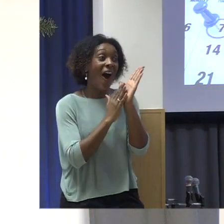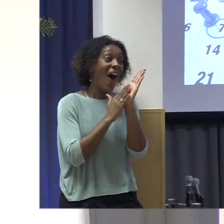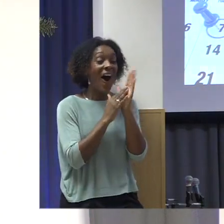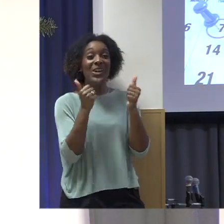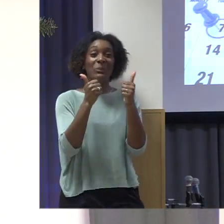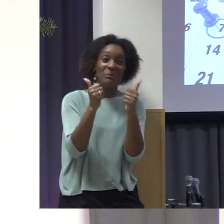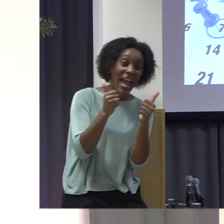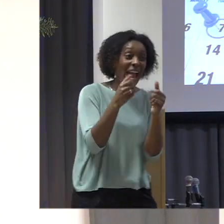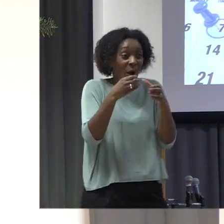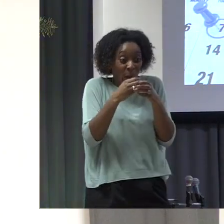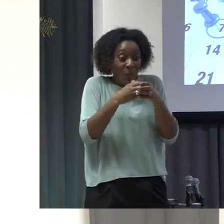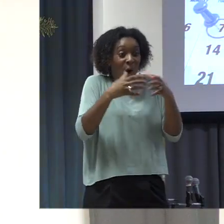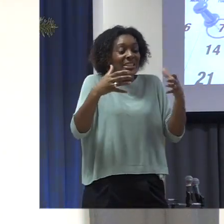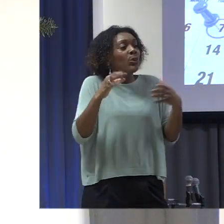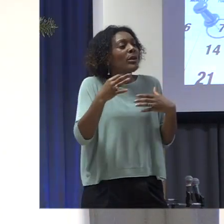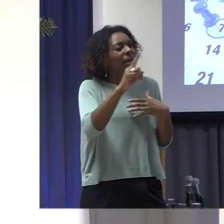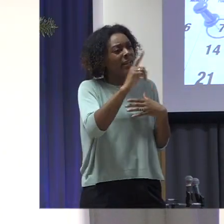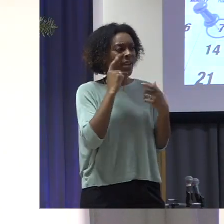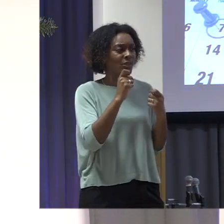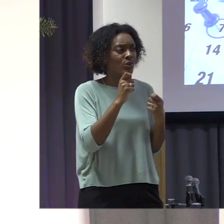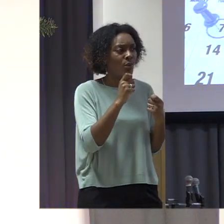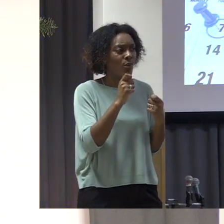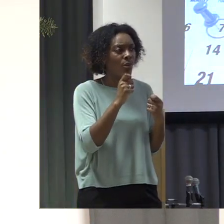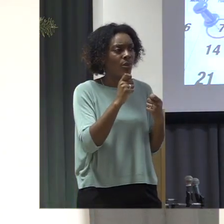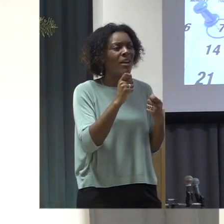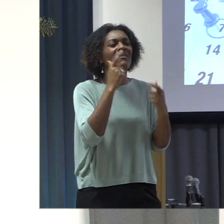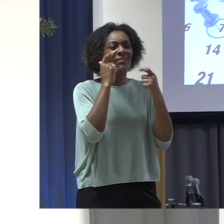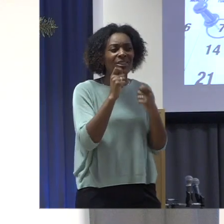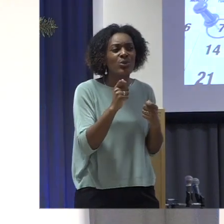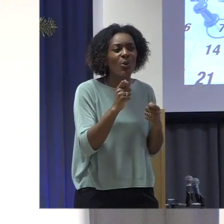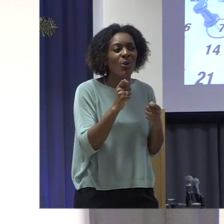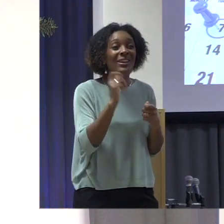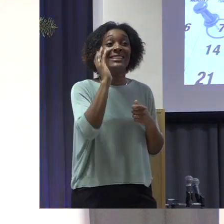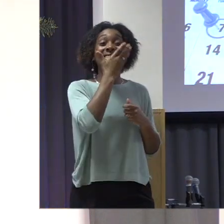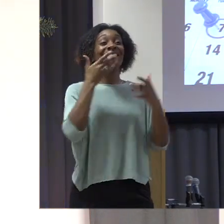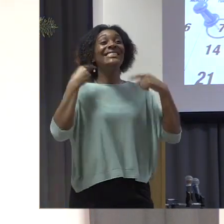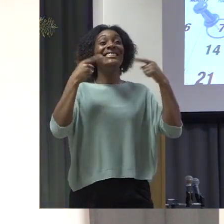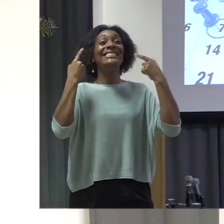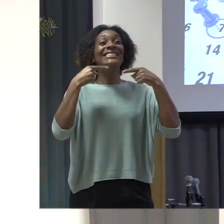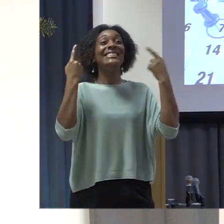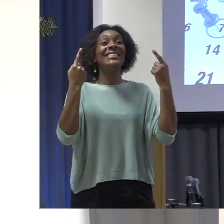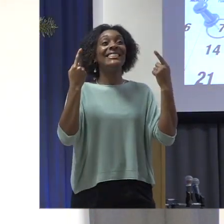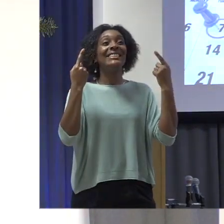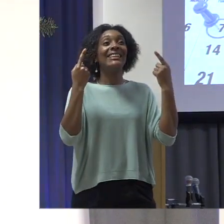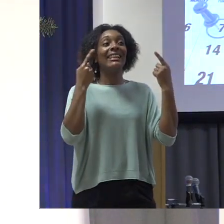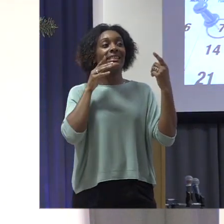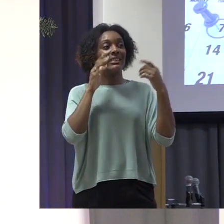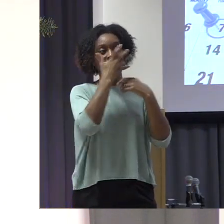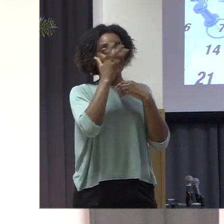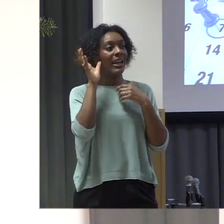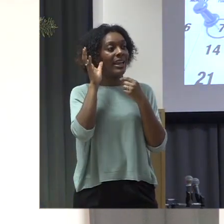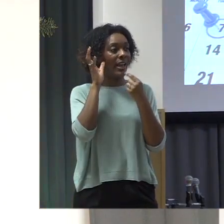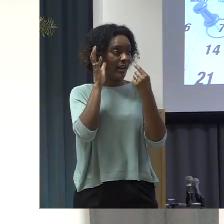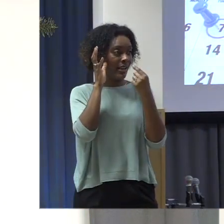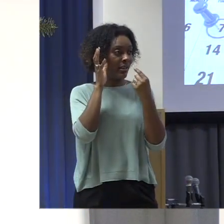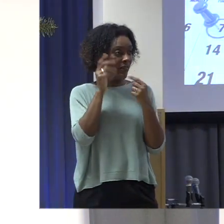de cela. Mais faisons attention que derrière cette façade, faisons attention que peut-être qu'il n'y a